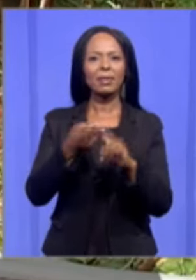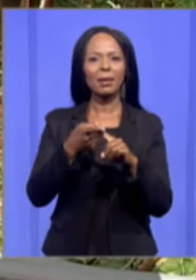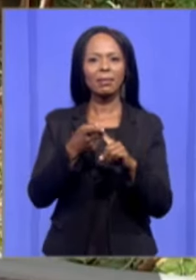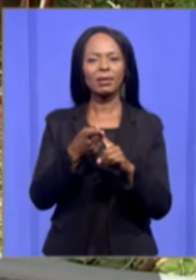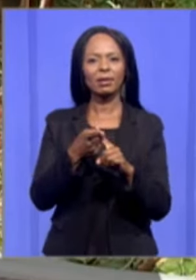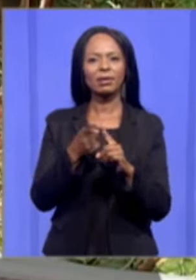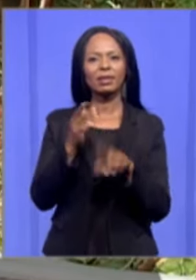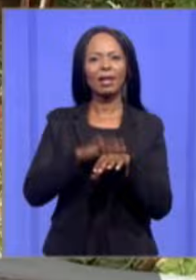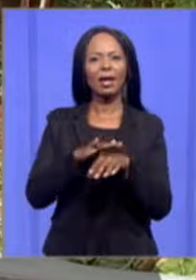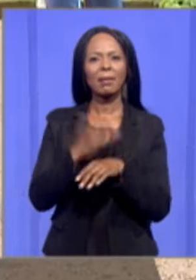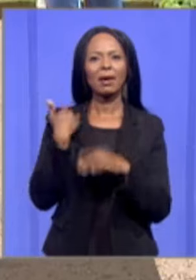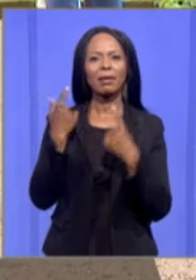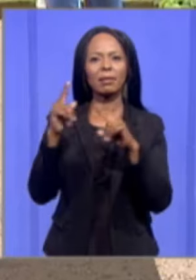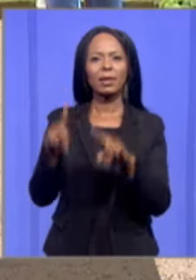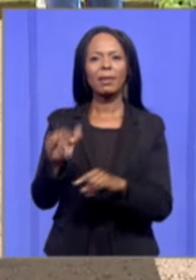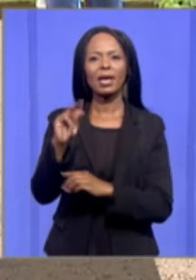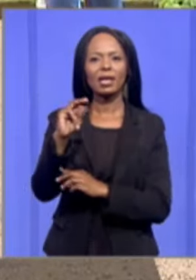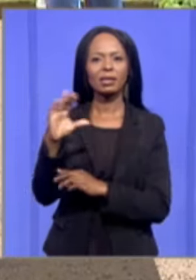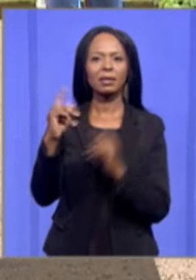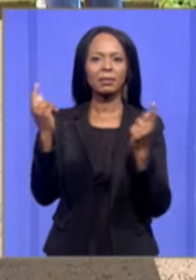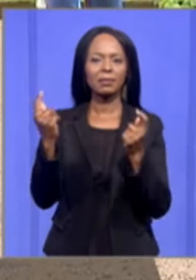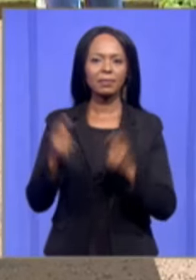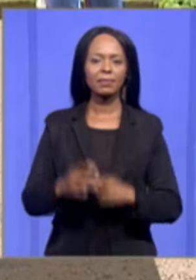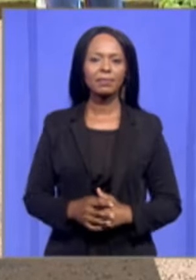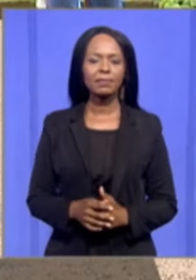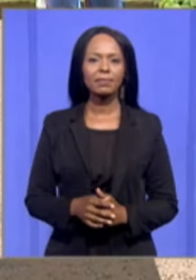dibese ba ba neng ba lebile kwa moletlong wa ANC.